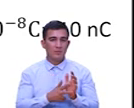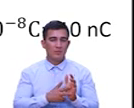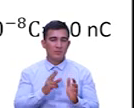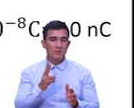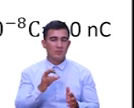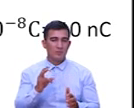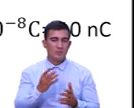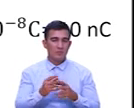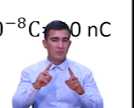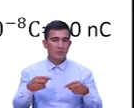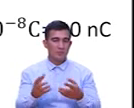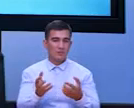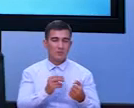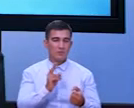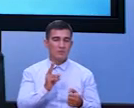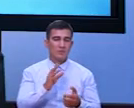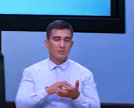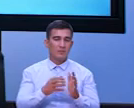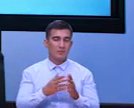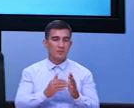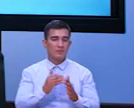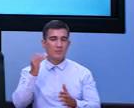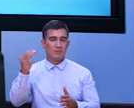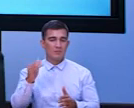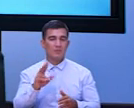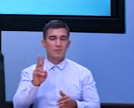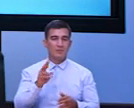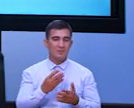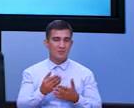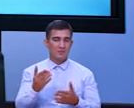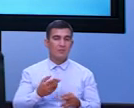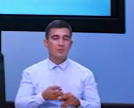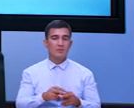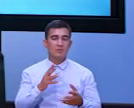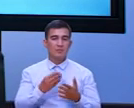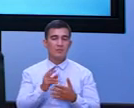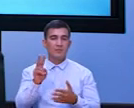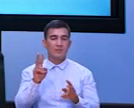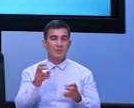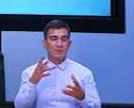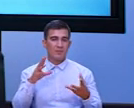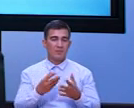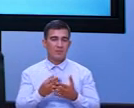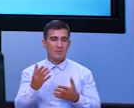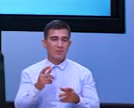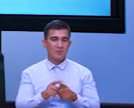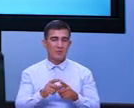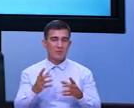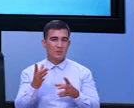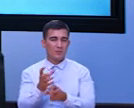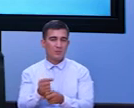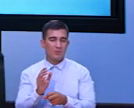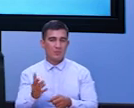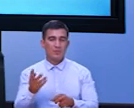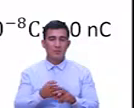kulonni qavsga olib kvadratga ko'taramiz. Bu kvadrat ildiz bo'lgani uchun kvadratlar qisqarib ketadi ildiz bilan. Natijada